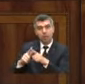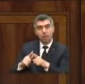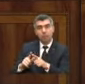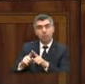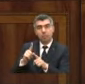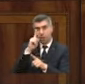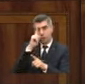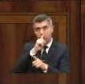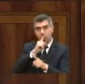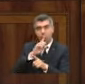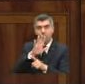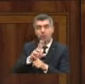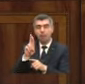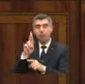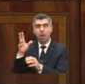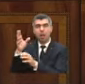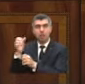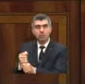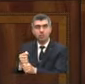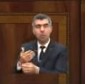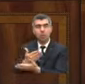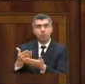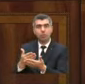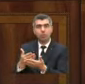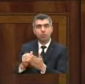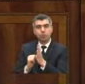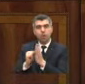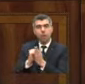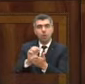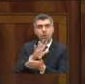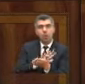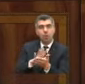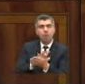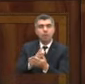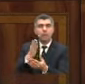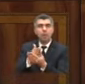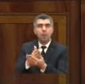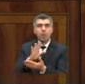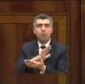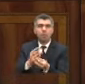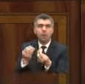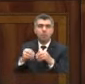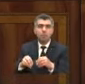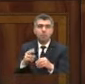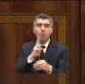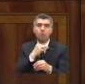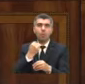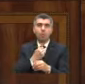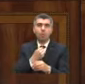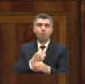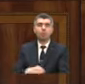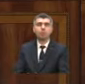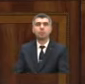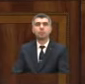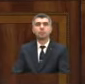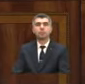في الله تعالى وفي جلالة الملك وفي القوى الحية ببلادنا لإخراج هذا البلد من الوضع الذي سببت فيه السياسات الفاشلة لحكومتكم ولسابقتها.